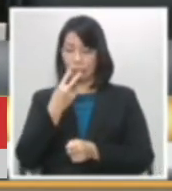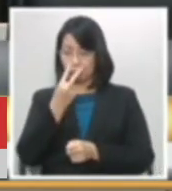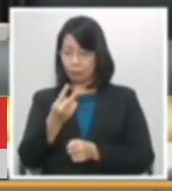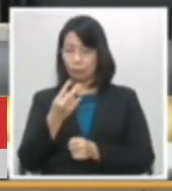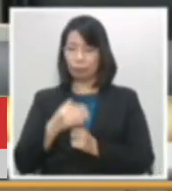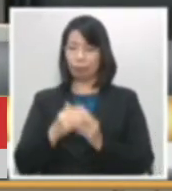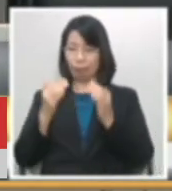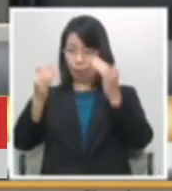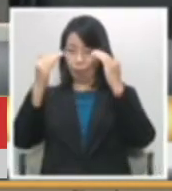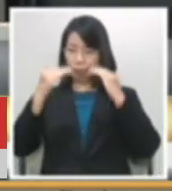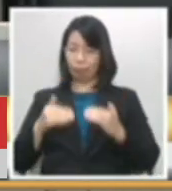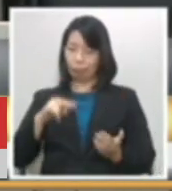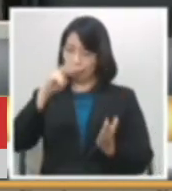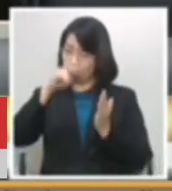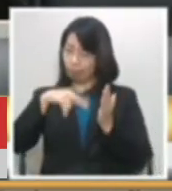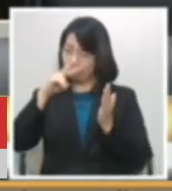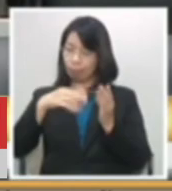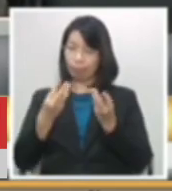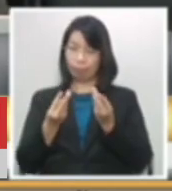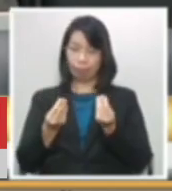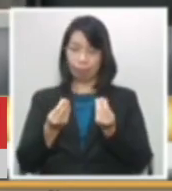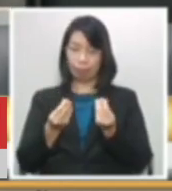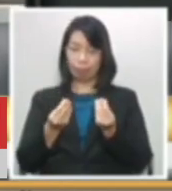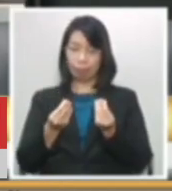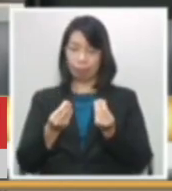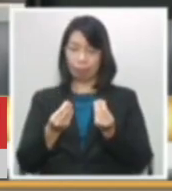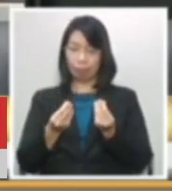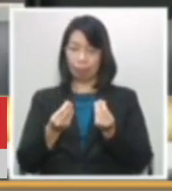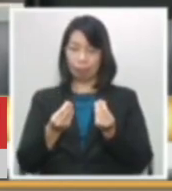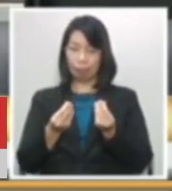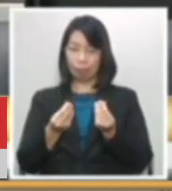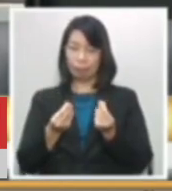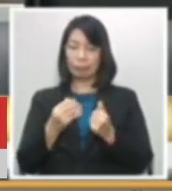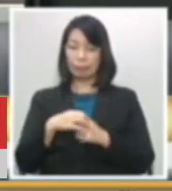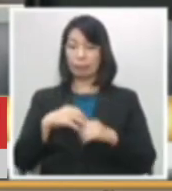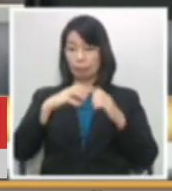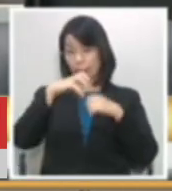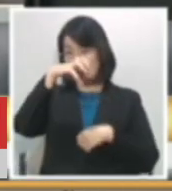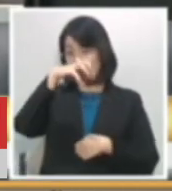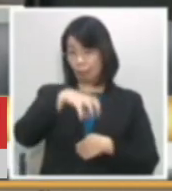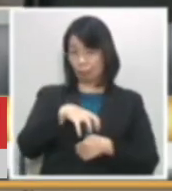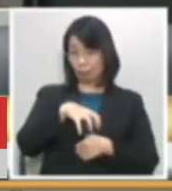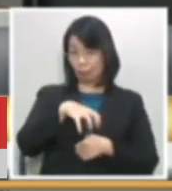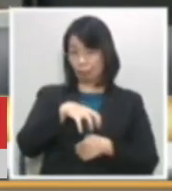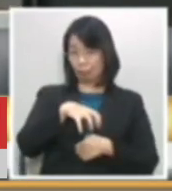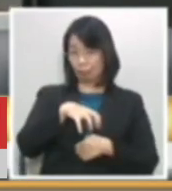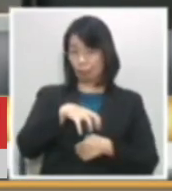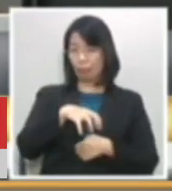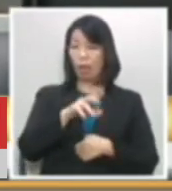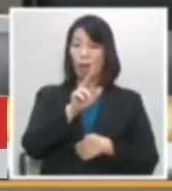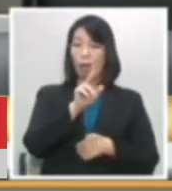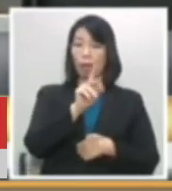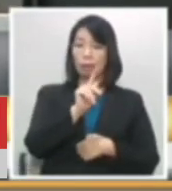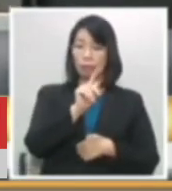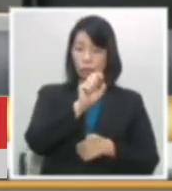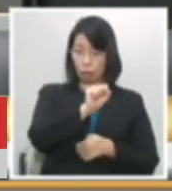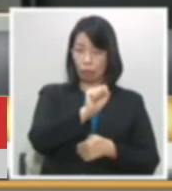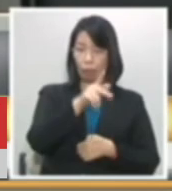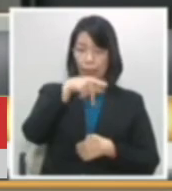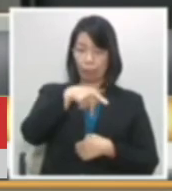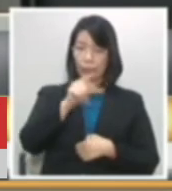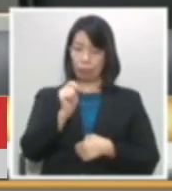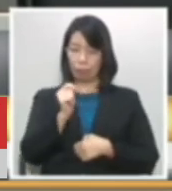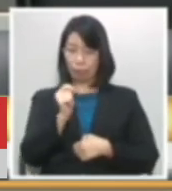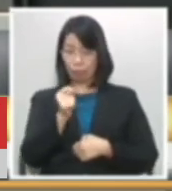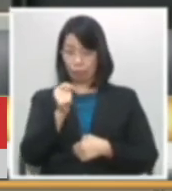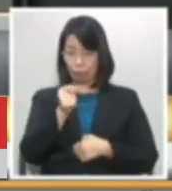นรายละเอียดของหน่วยงานเฉพาะนั่นก็คือสำนักงานคณะกรรมการการศึกษาขั้นพื้นฐานส